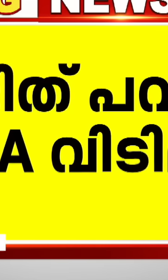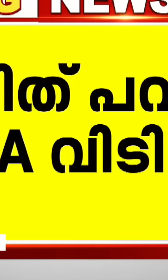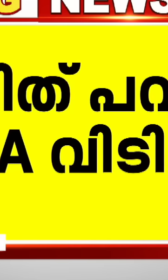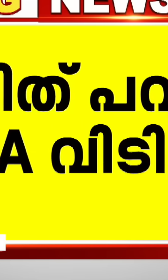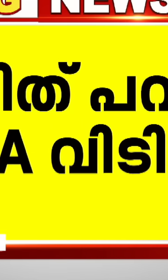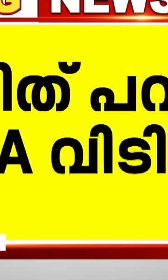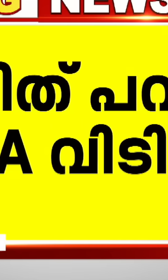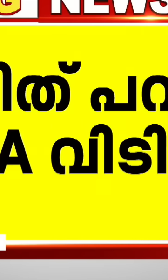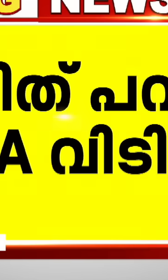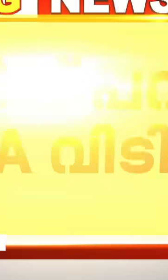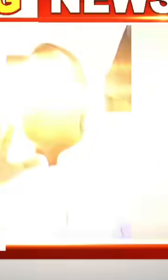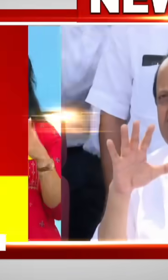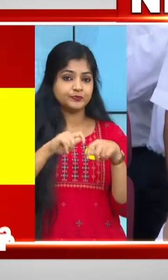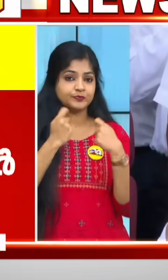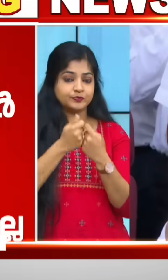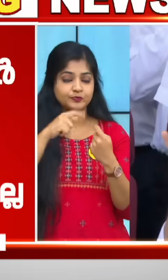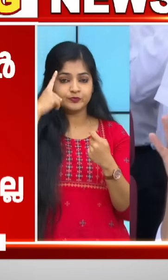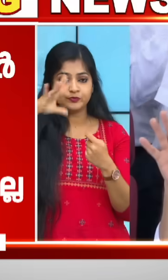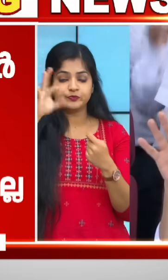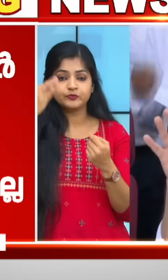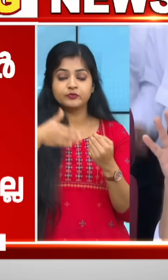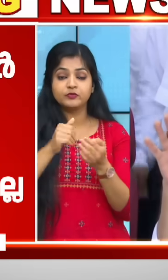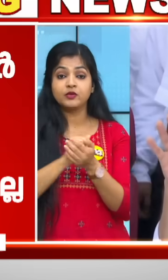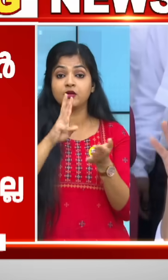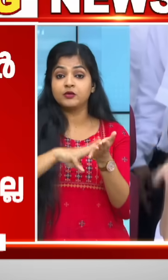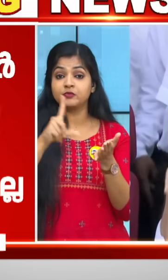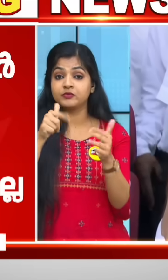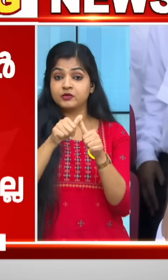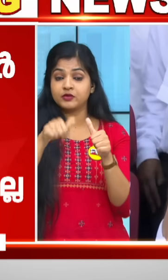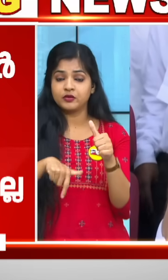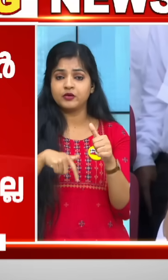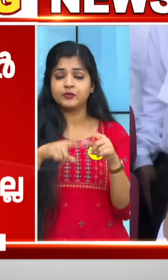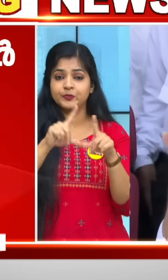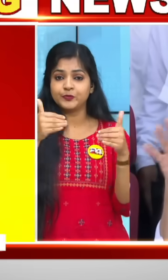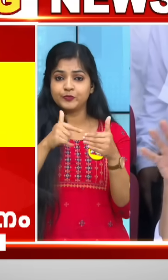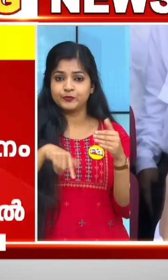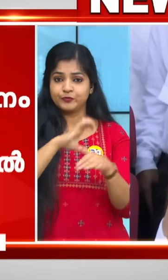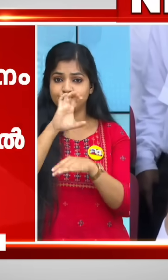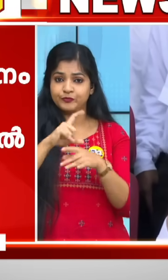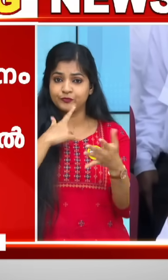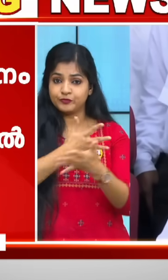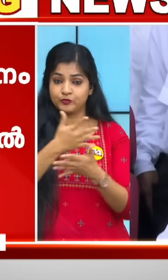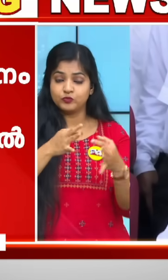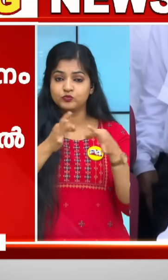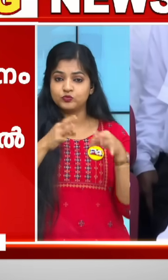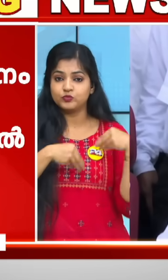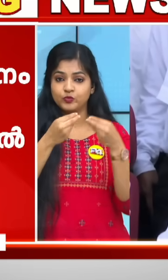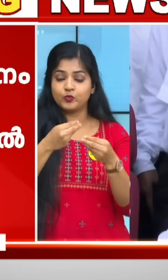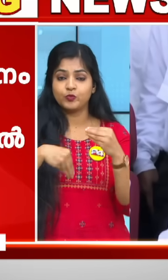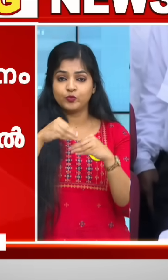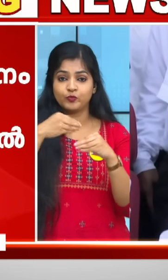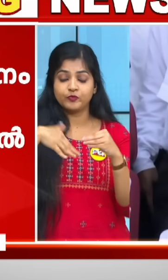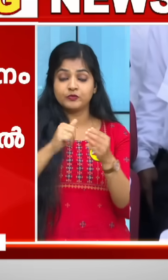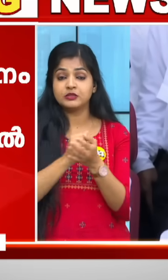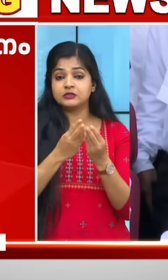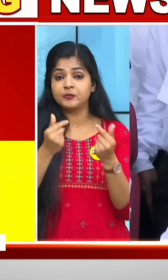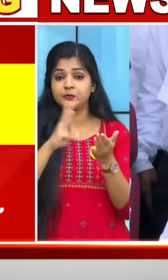പവാർ വിഭാഗം എടുത്തിരിക്കുന്ന ഒരു നയം ഇപ്പോൾ എംഎൽഎമാരുടെ യോഗം വൈകിട്ട് വിളിച്ച് ഈ കാര്യം അദ്ദേഹം വിശദീകരിക്കുകയും ചെയ്യും എംഎൽഎമാരിൽ ചിലരെ